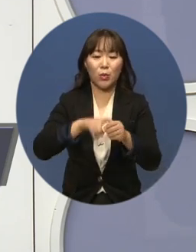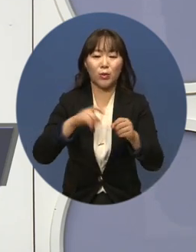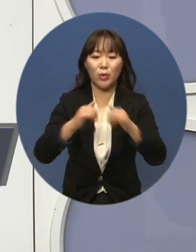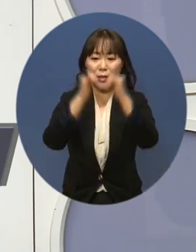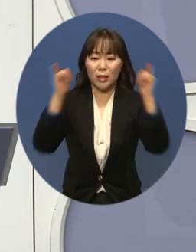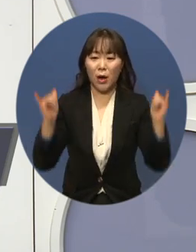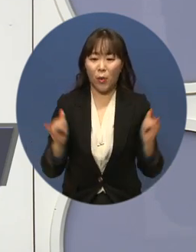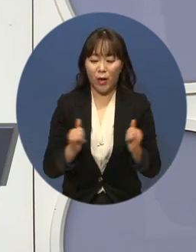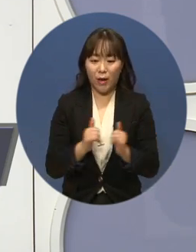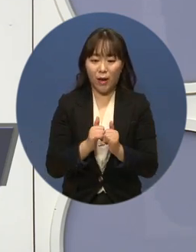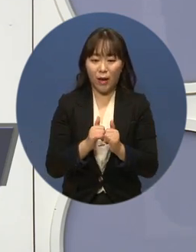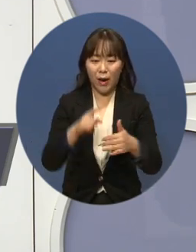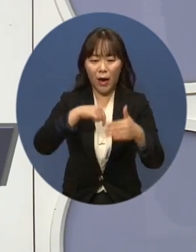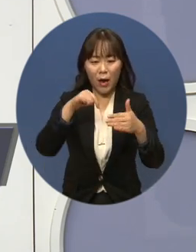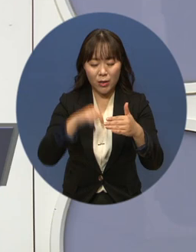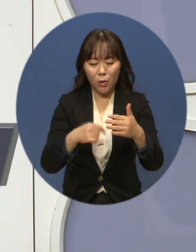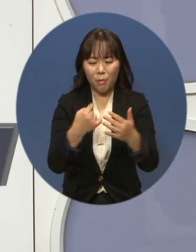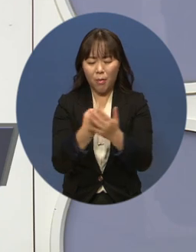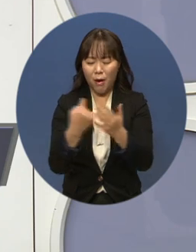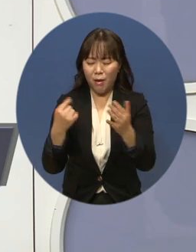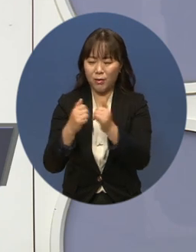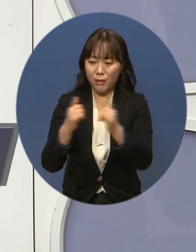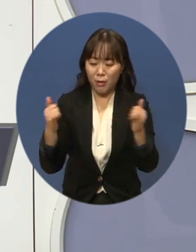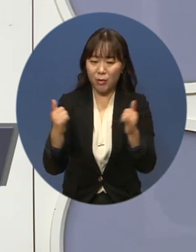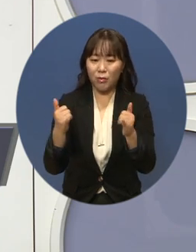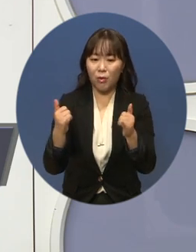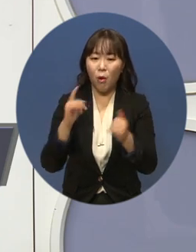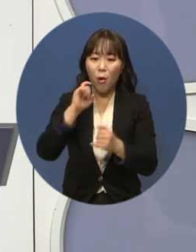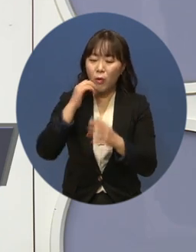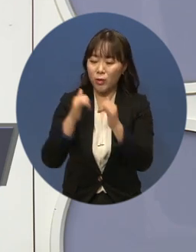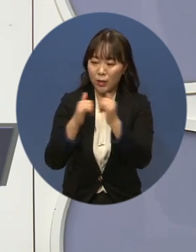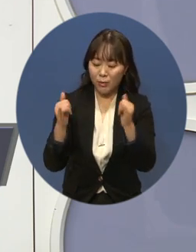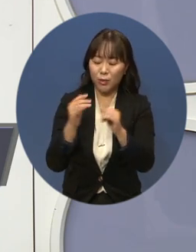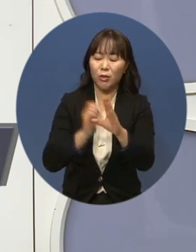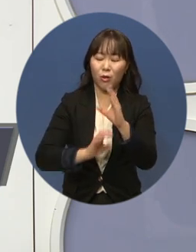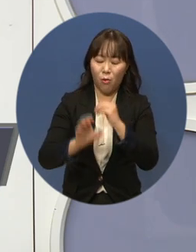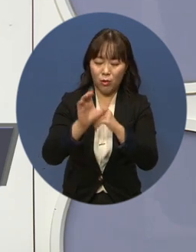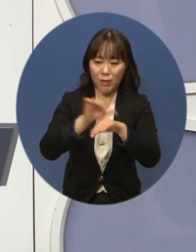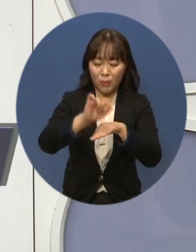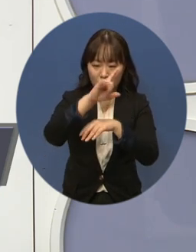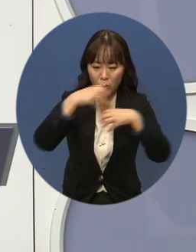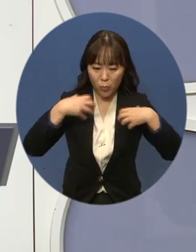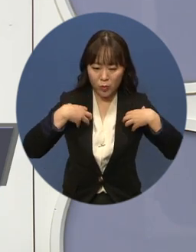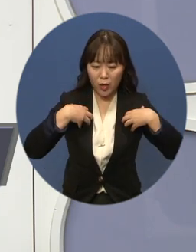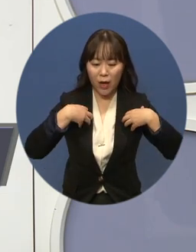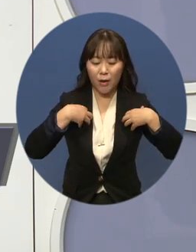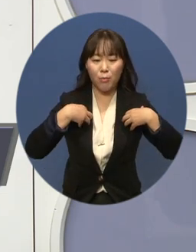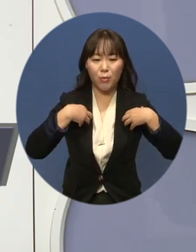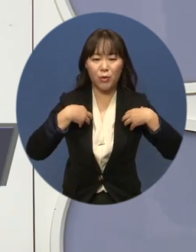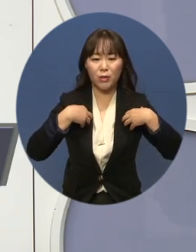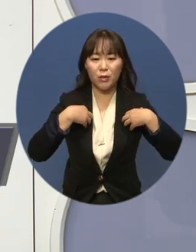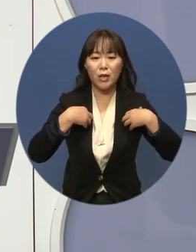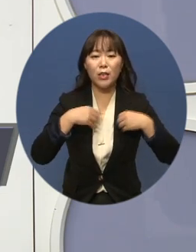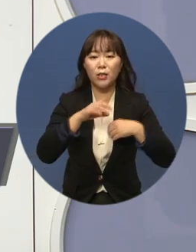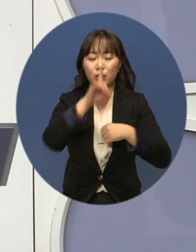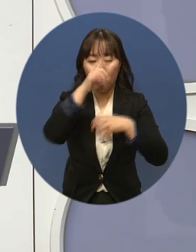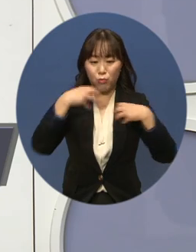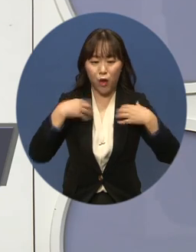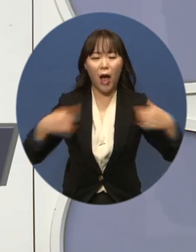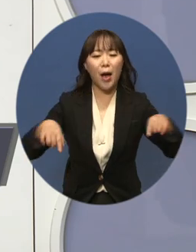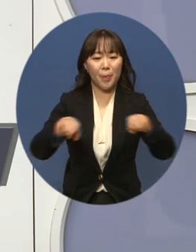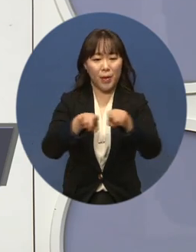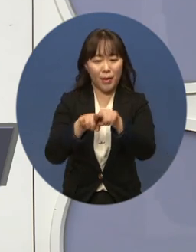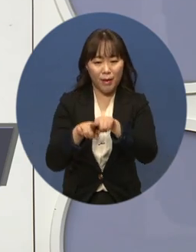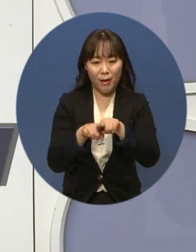사회적으로 어려운 소외계층들, 어려운 쪽을 좀 더 우리 지방정부든 중앙정부가 많이 보듬는 그런 행정을